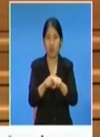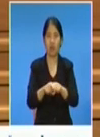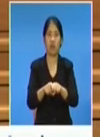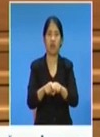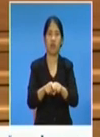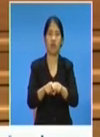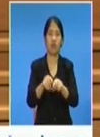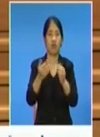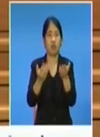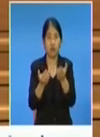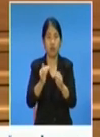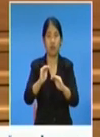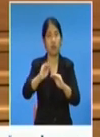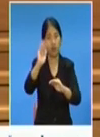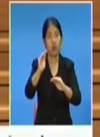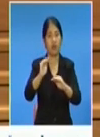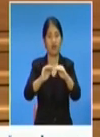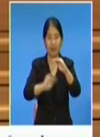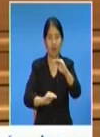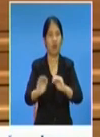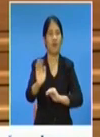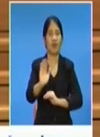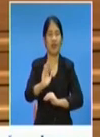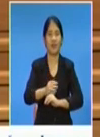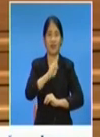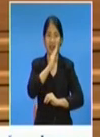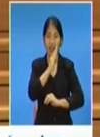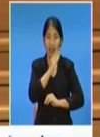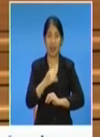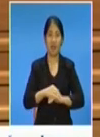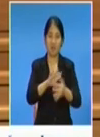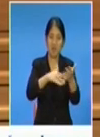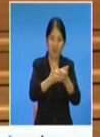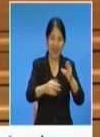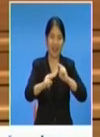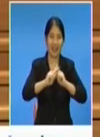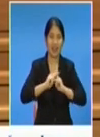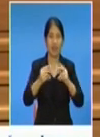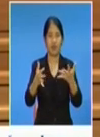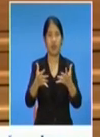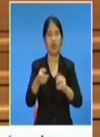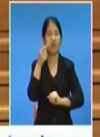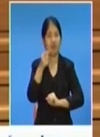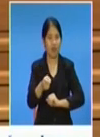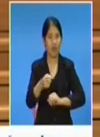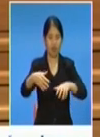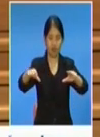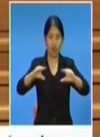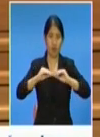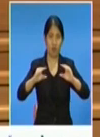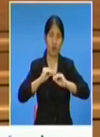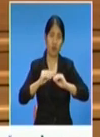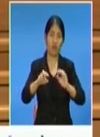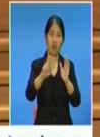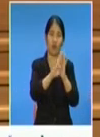าและถ้าไม่มีคุณต้องกลับมาใช้ระเบียบสำนักนายกไม่ใช่คุณบอกว่าคุณอิสระเลยครับไ